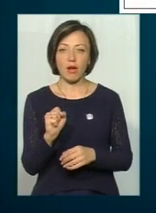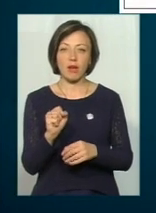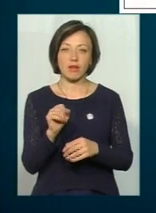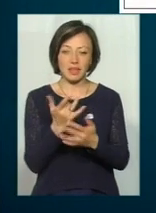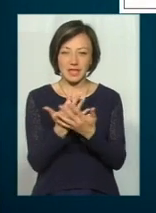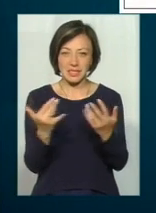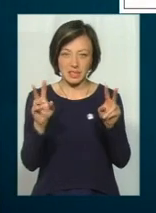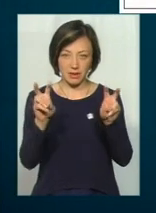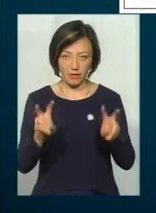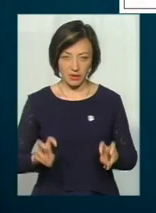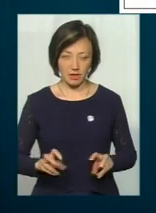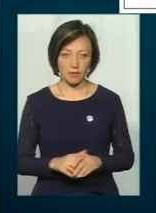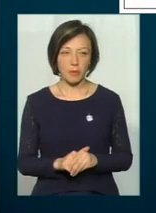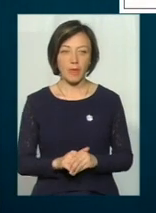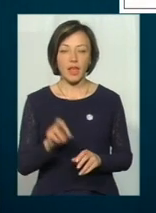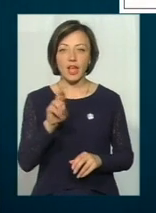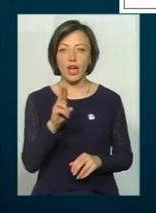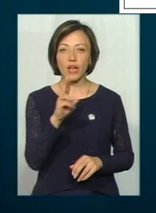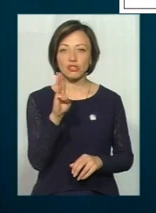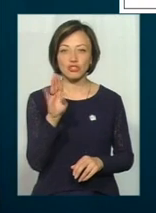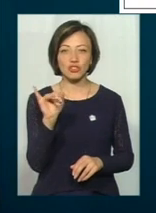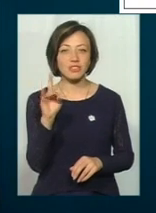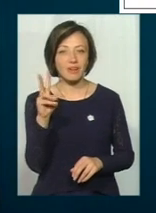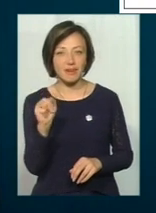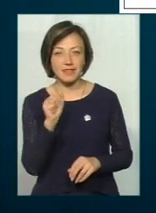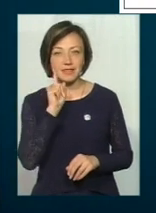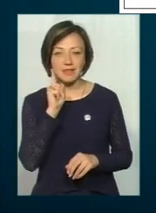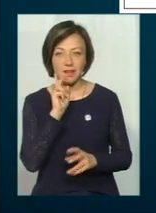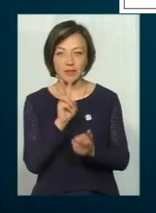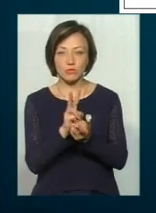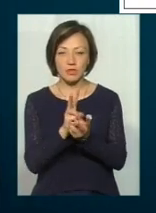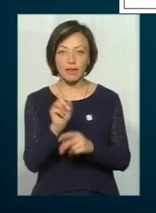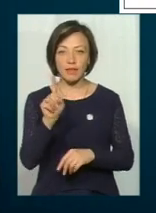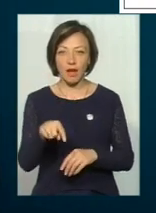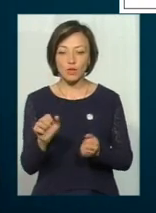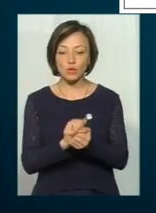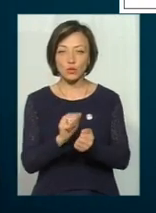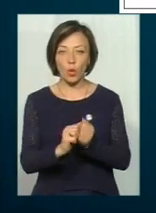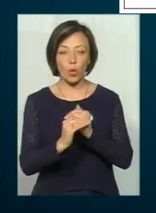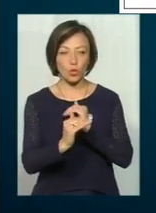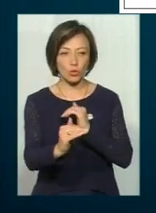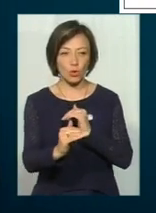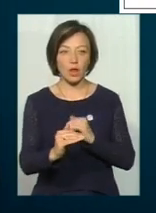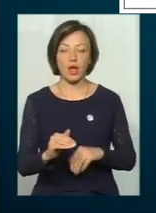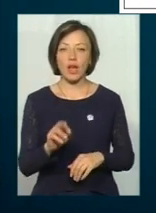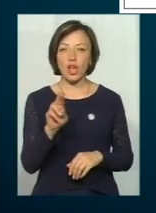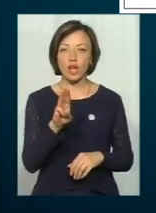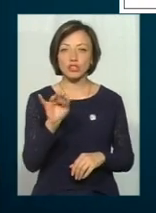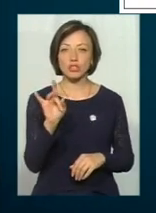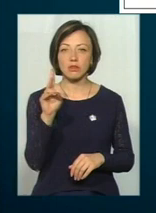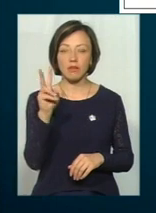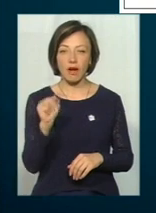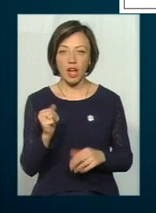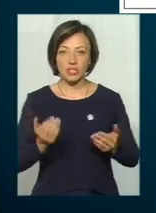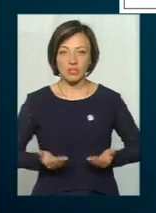і ящерку зелену. Ящерка зелена зустрічається навіть на суходолах, ящерка живородна